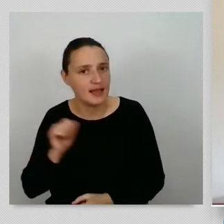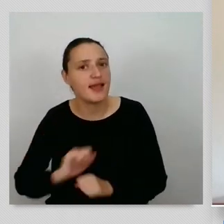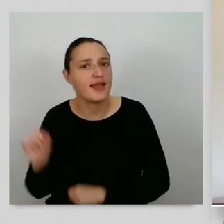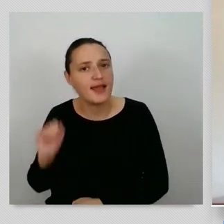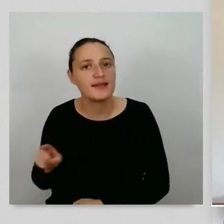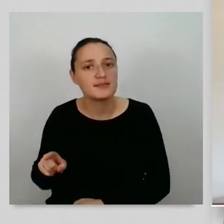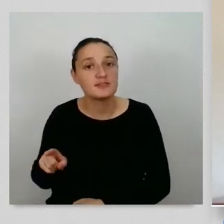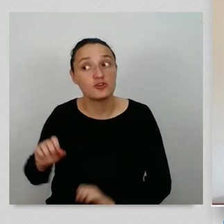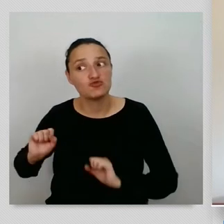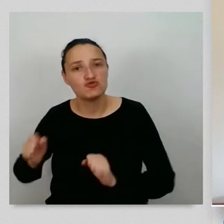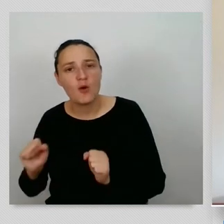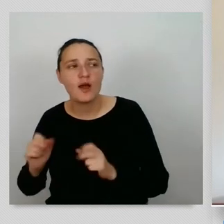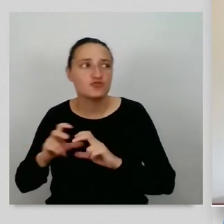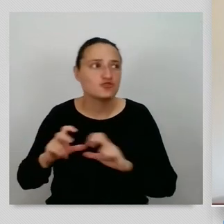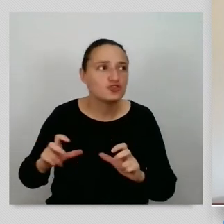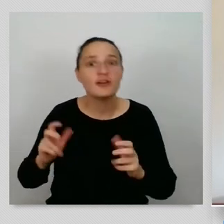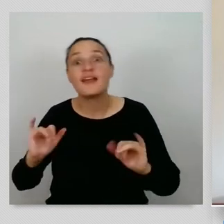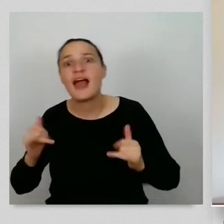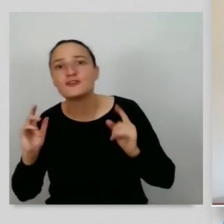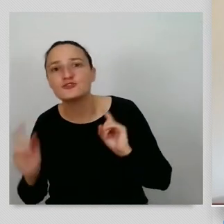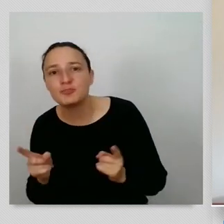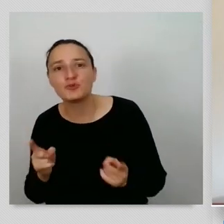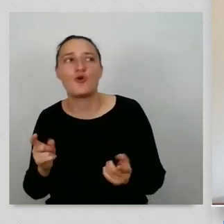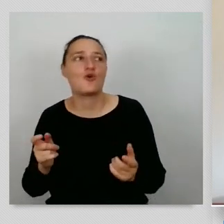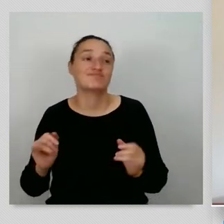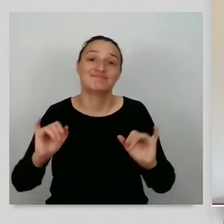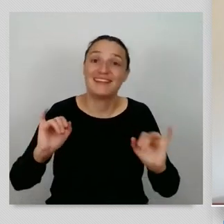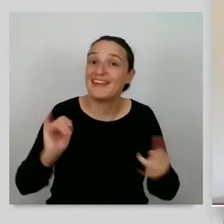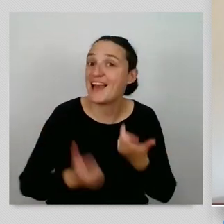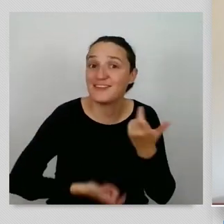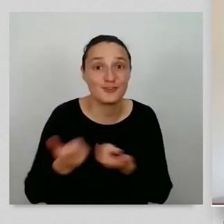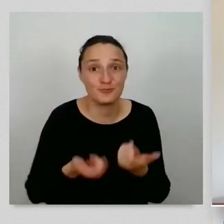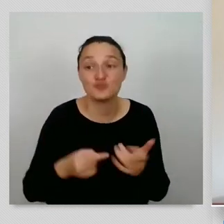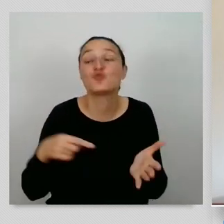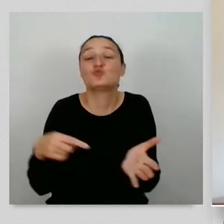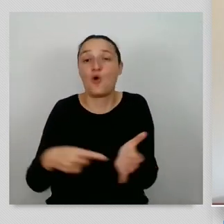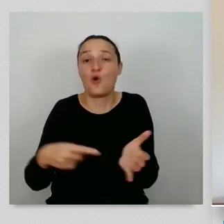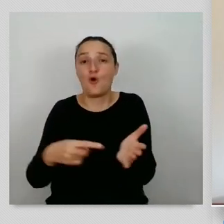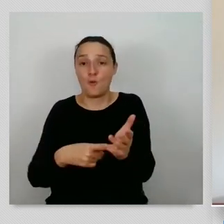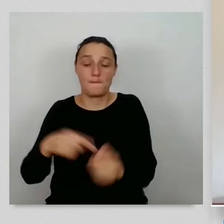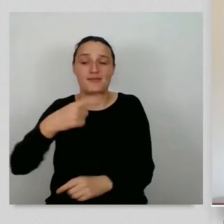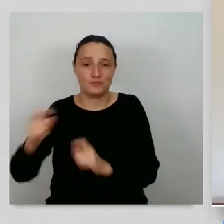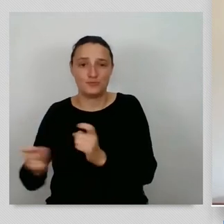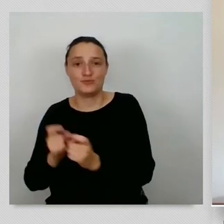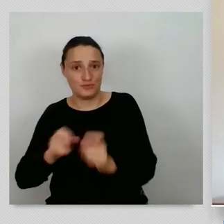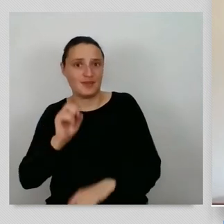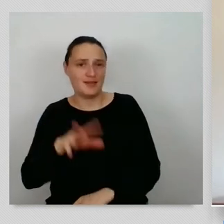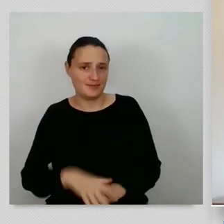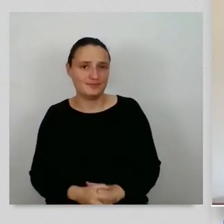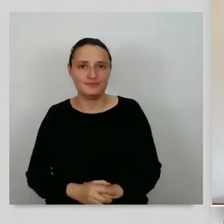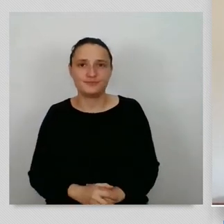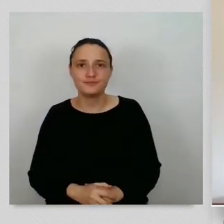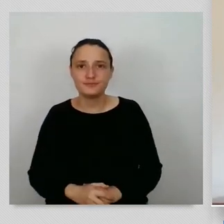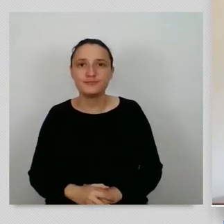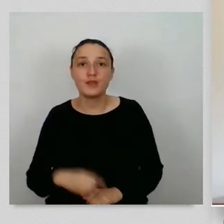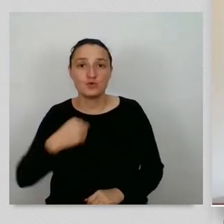Czy działać, jak działać i jak działać szybko. I na tym też chciałabym się skupić.